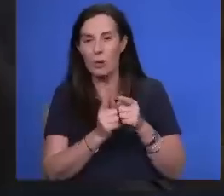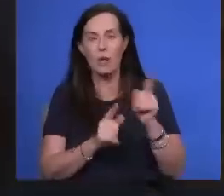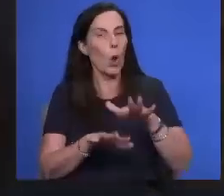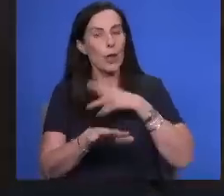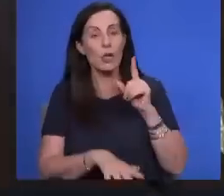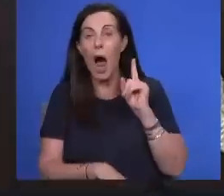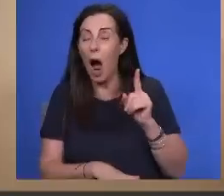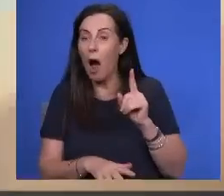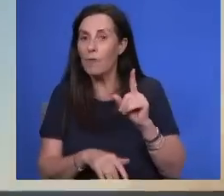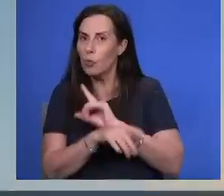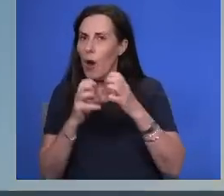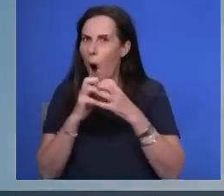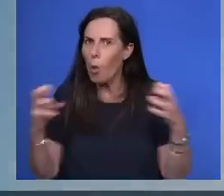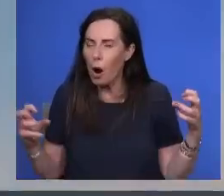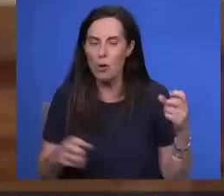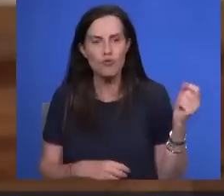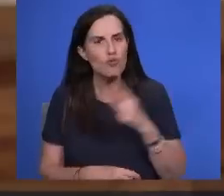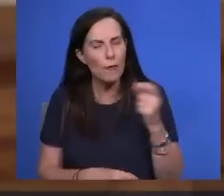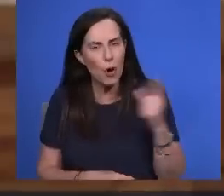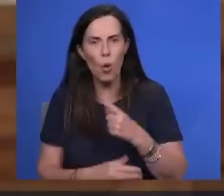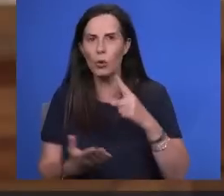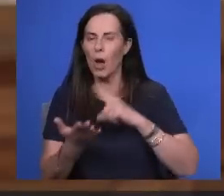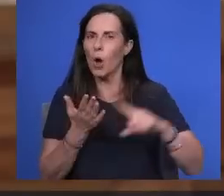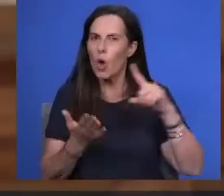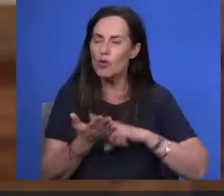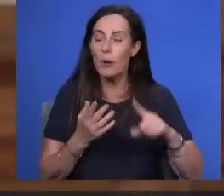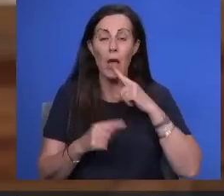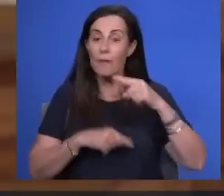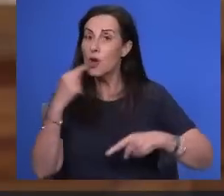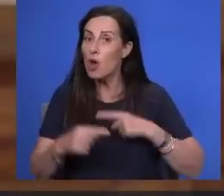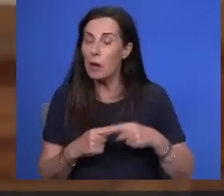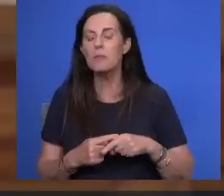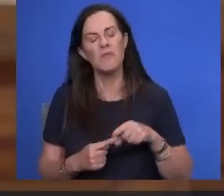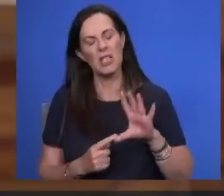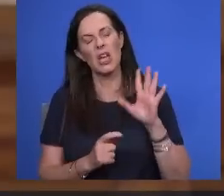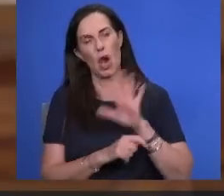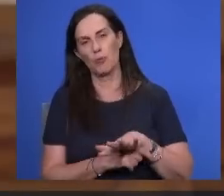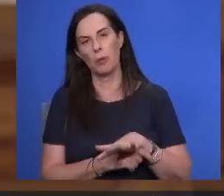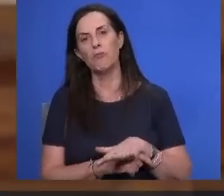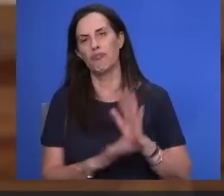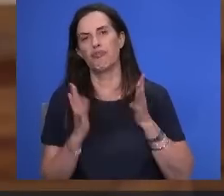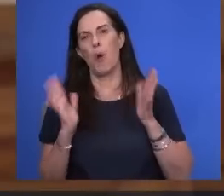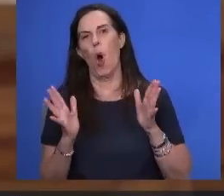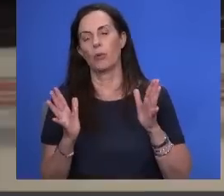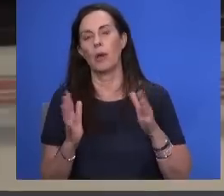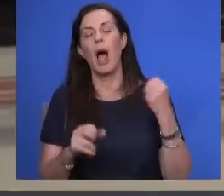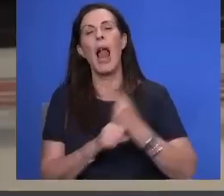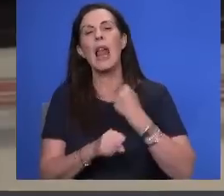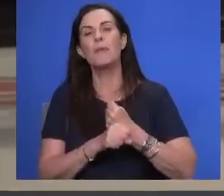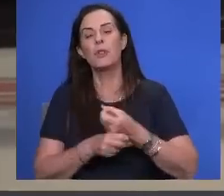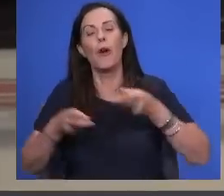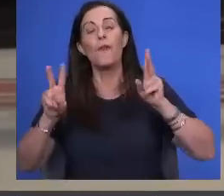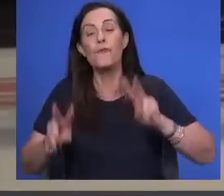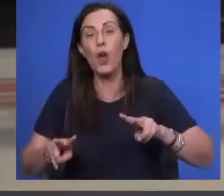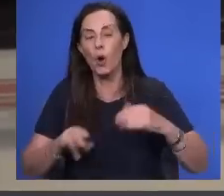אבל לטווח ארוך של שבועות, חודשים ושנים הבאות תהיה לזה השלכה גדולה מאוד על המבצעיות והיכולת